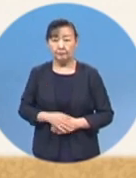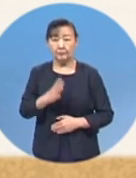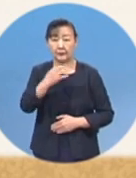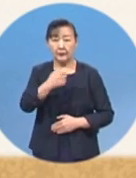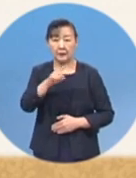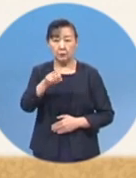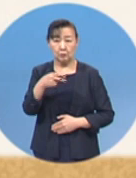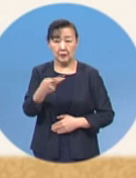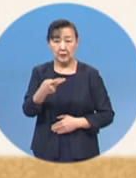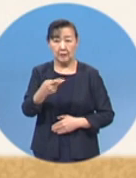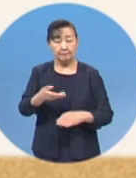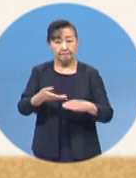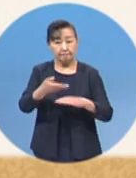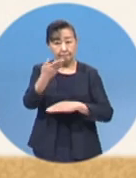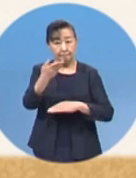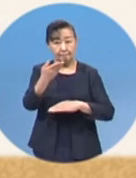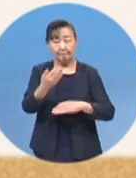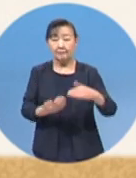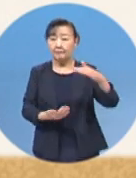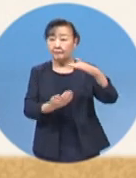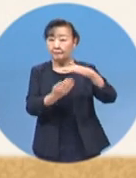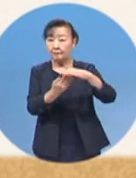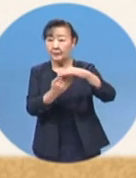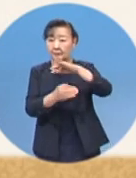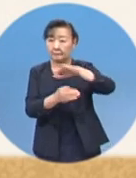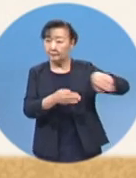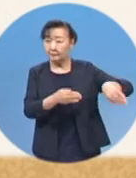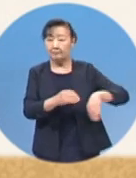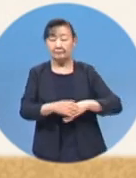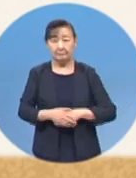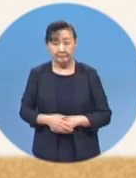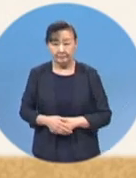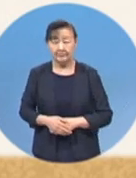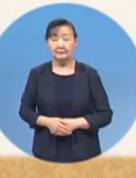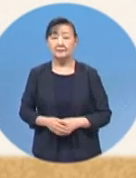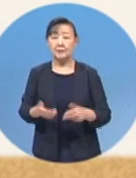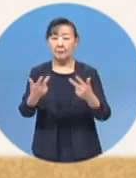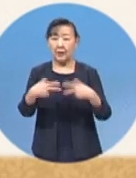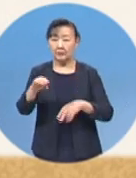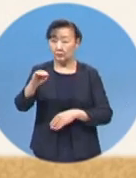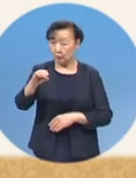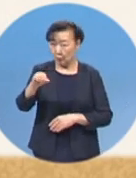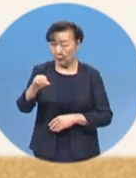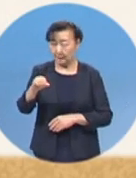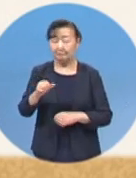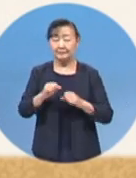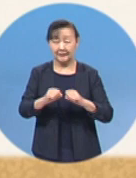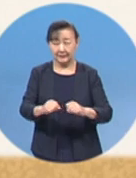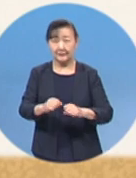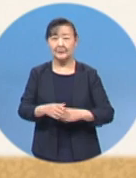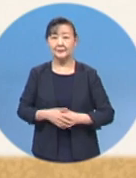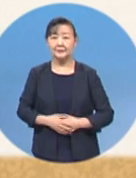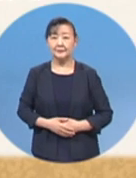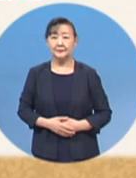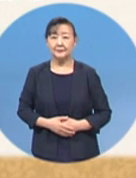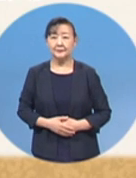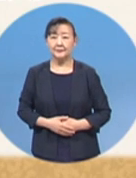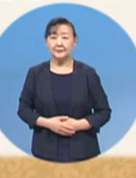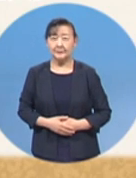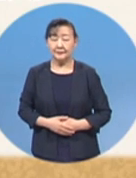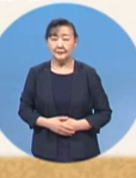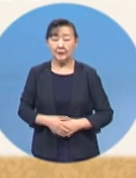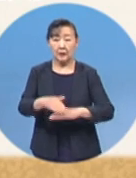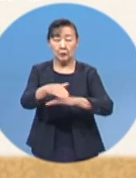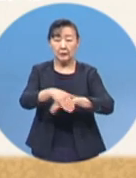種は対象を12歳以上、上限年齢なしに拡大し毎週土曜日に実施します。 受